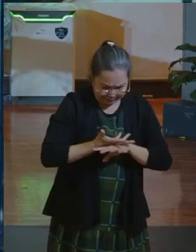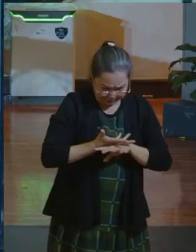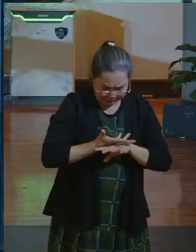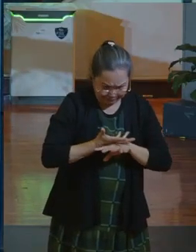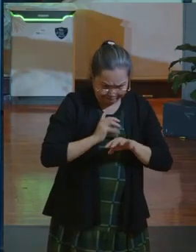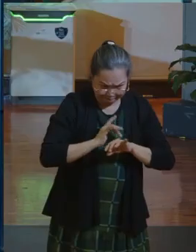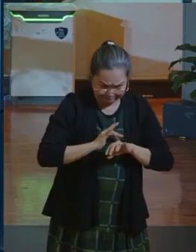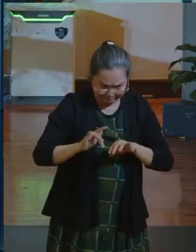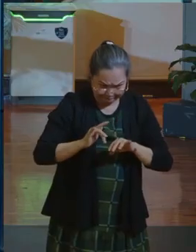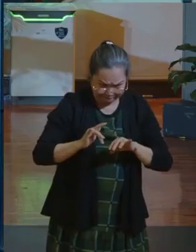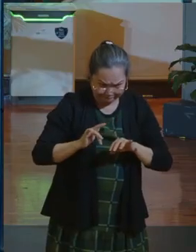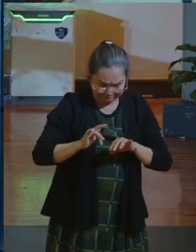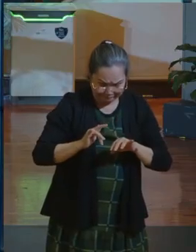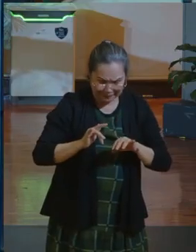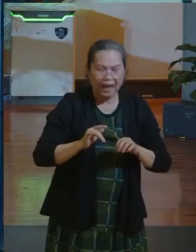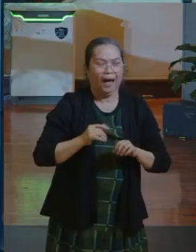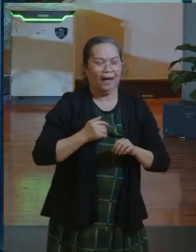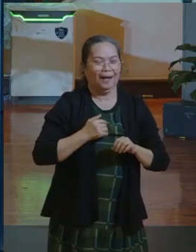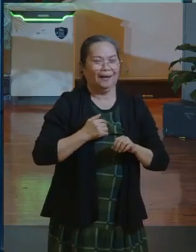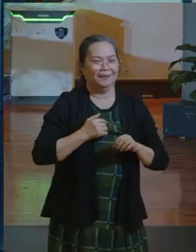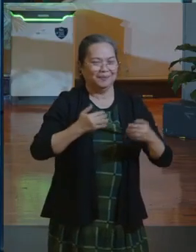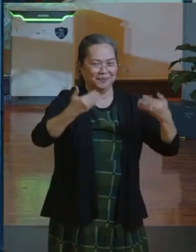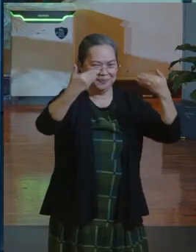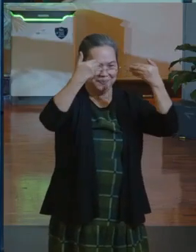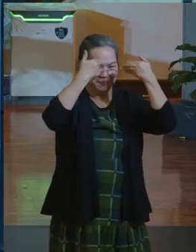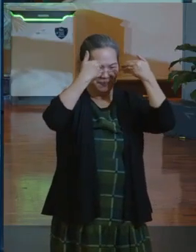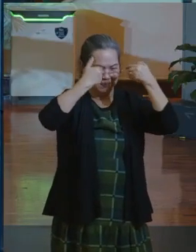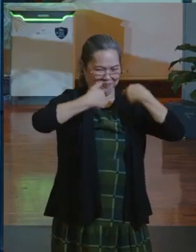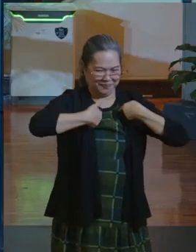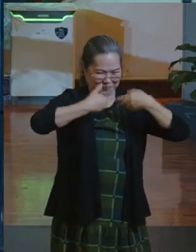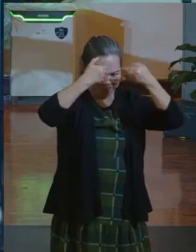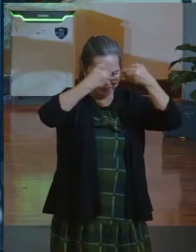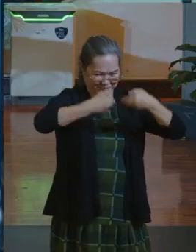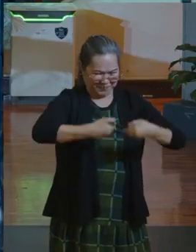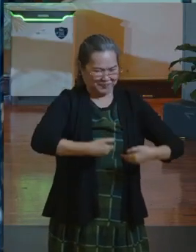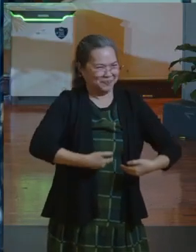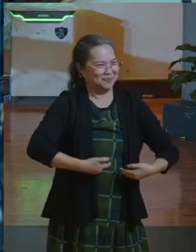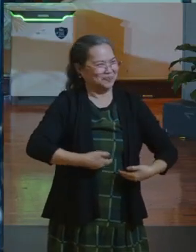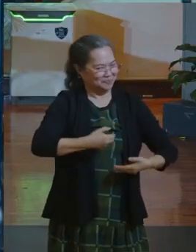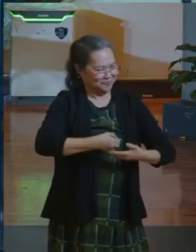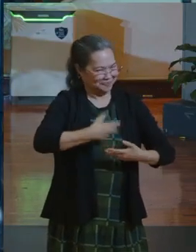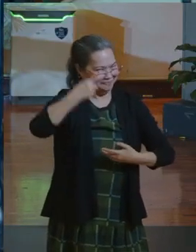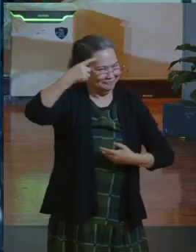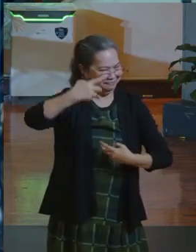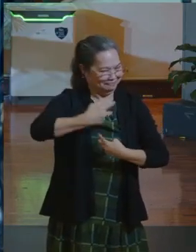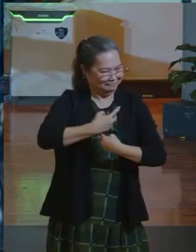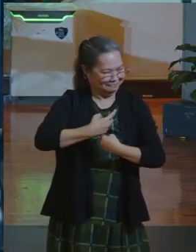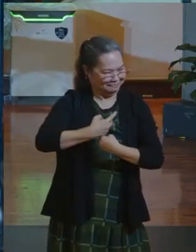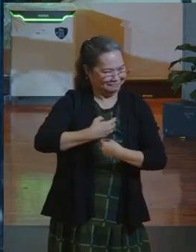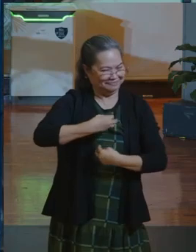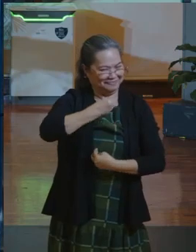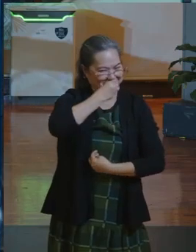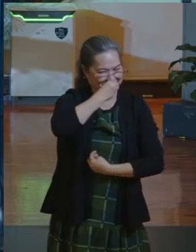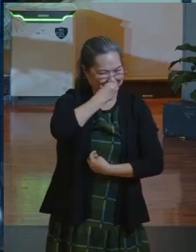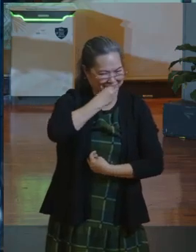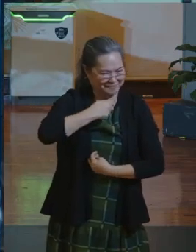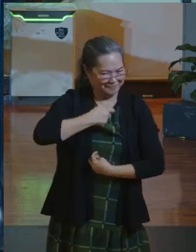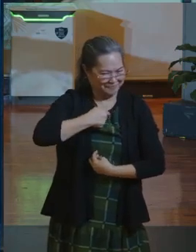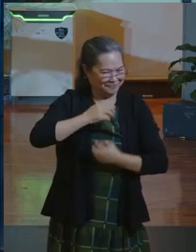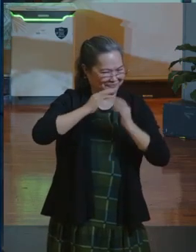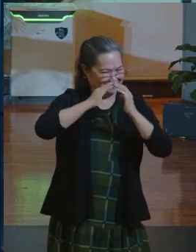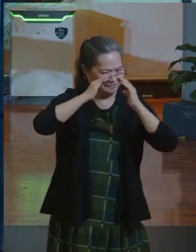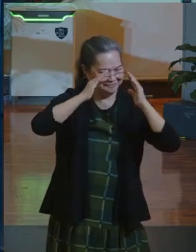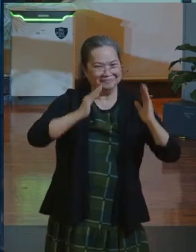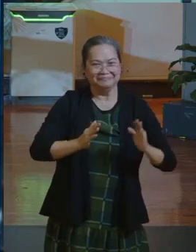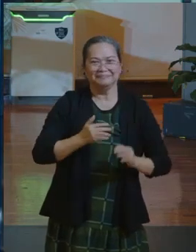Ayaw natin na FOMO sa nasa atin. Na pinahalagaan tayo, pinapakain tayo, ibinabahay